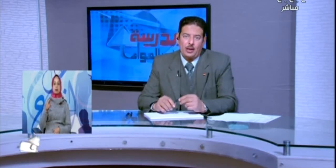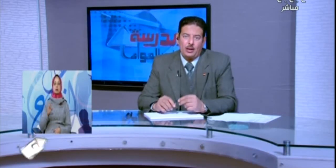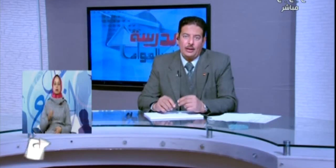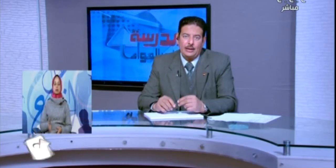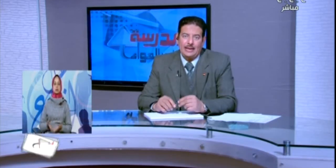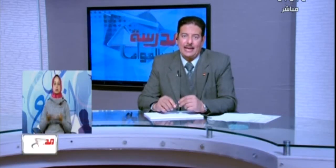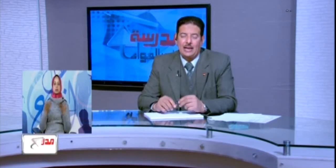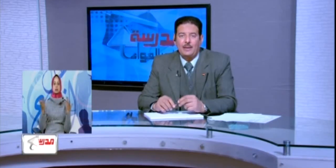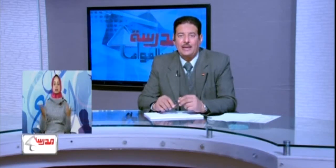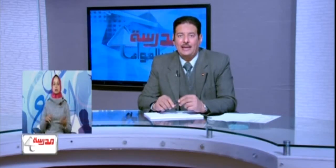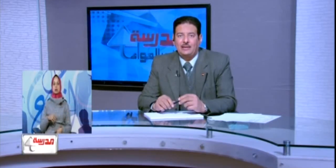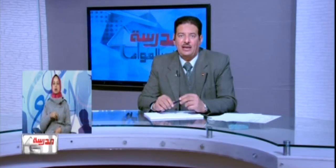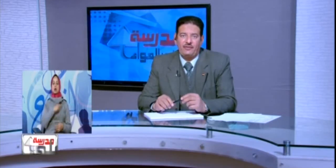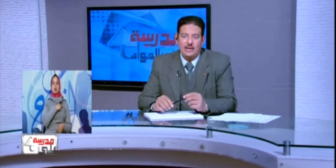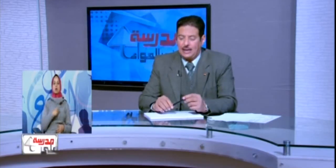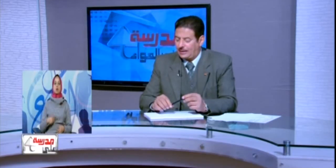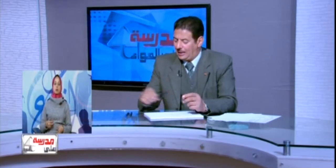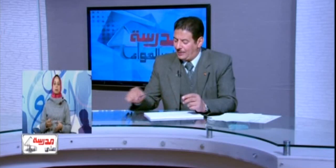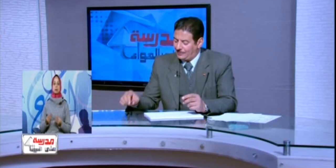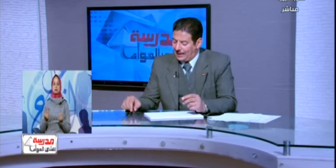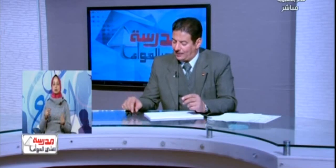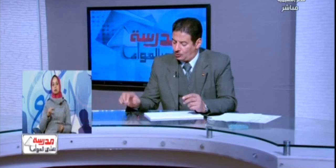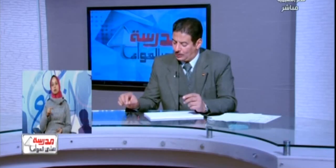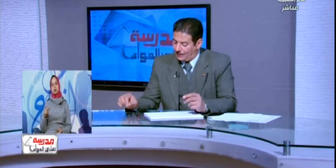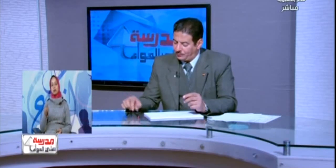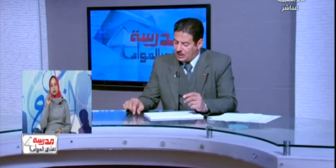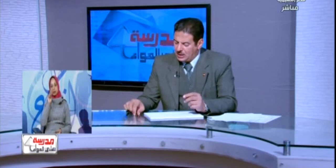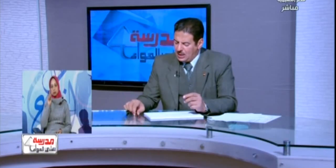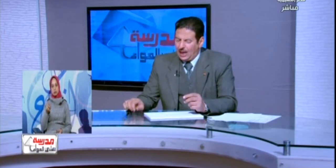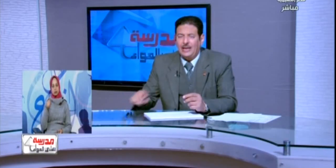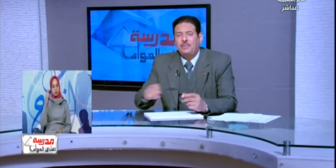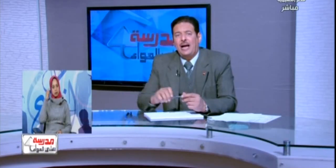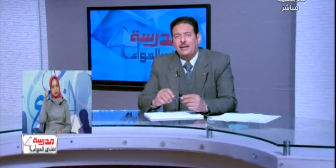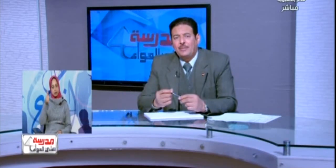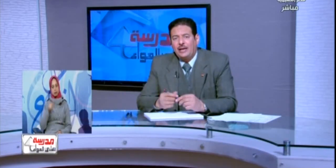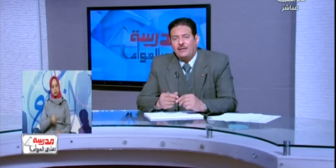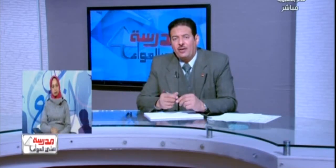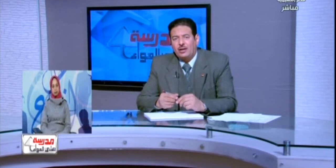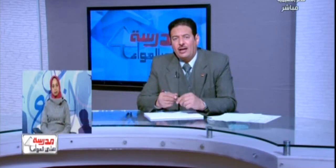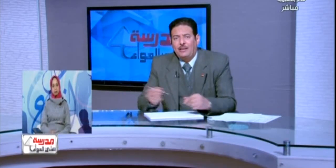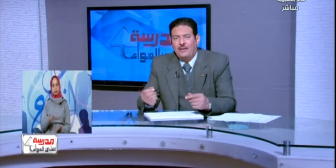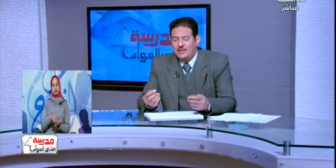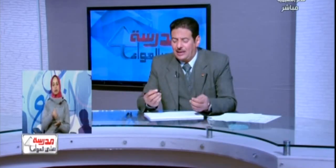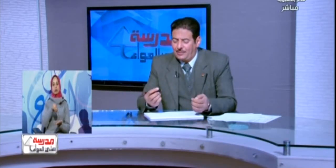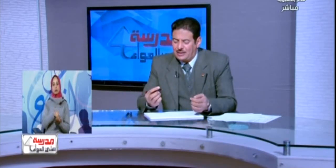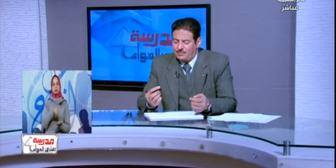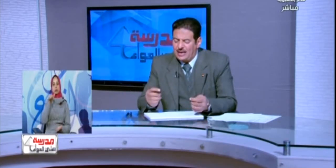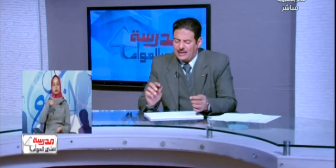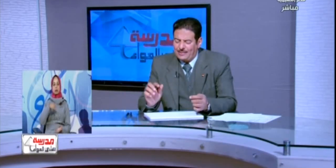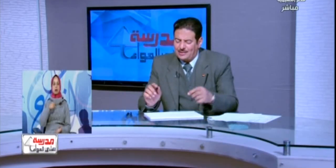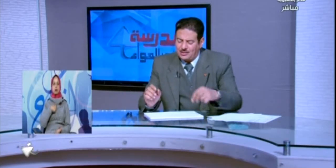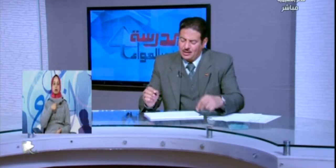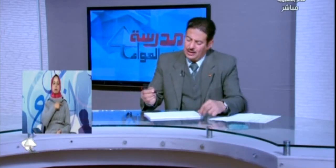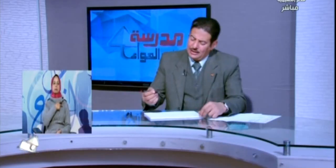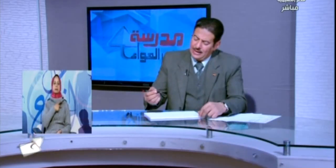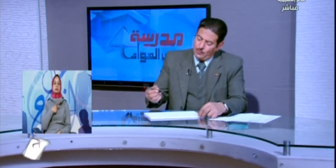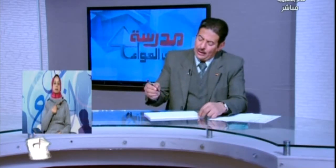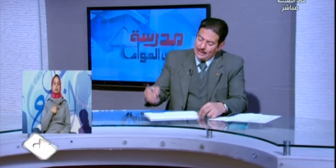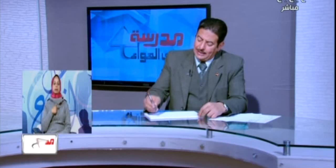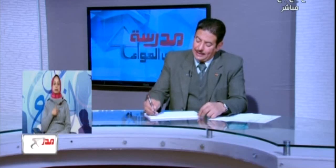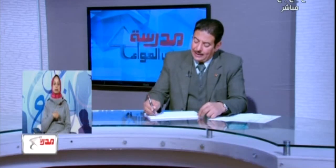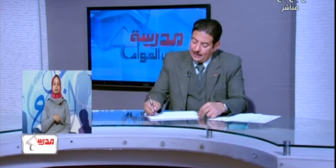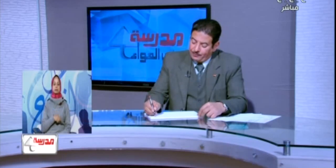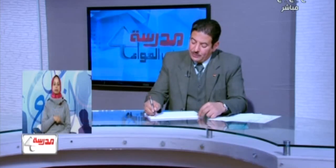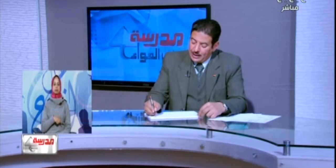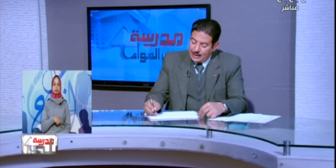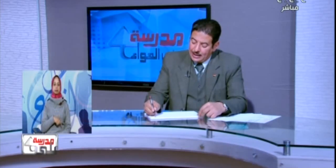حكومات الاقليه، الاغلبيه، الائتلافيه، نخلي بالنا من الحاجات دي كلها. هنبدا عندي بقى هنا فقره انا بنفسي انا اللي بسميها كده، بس يعني بقول